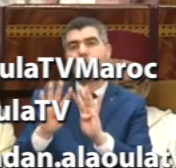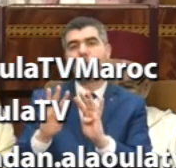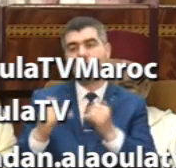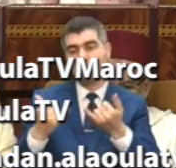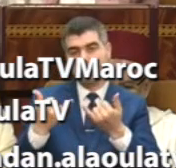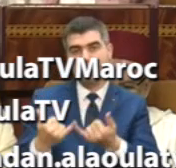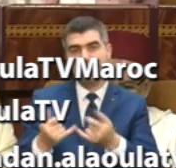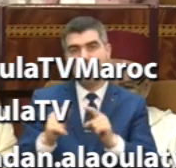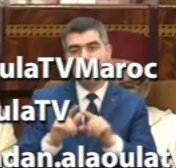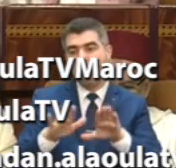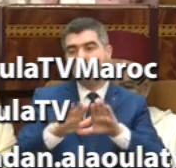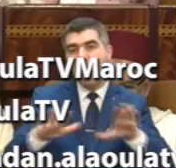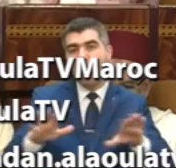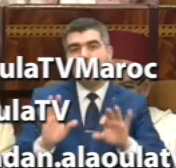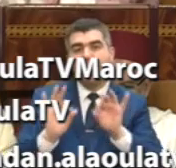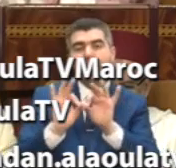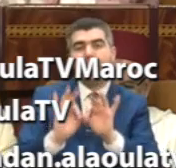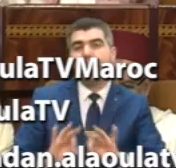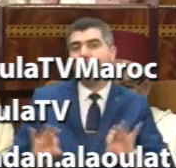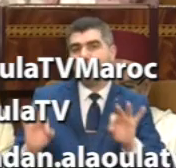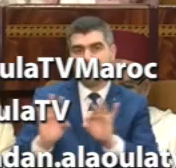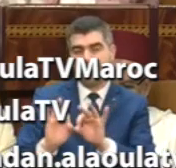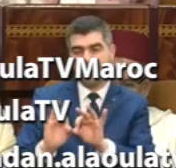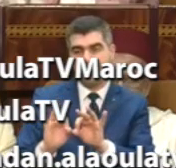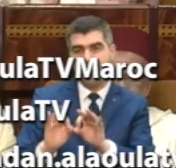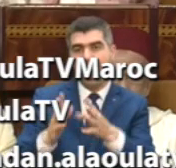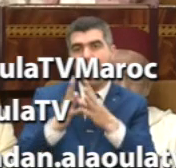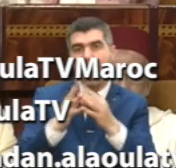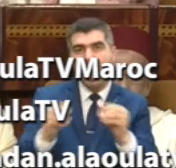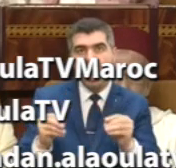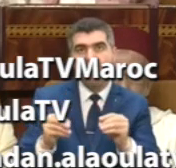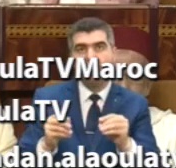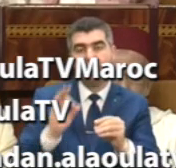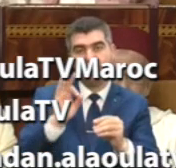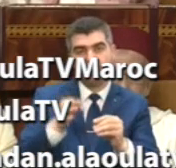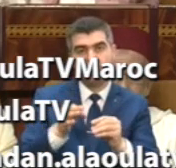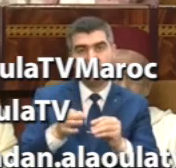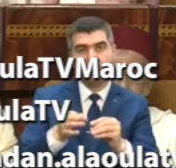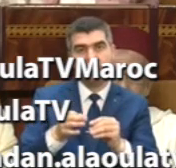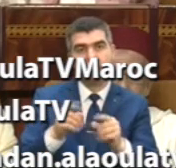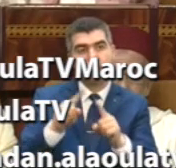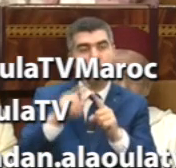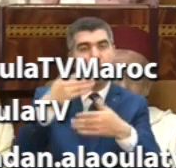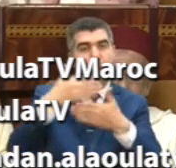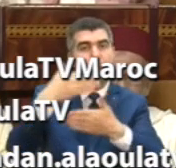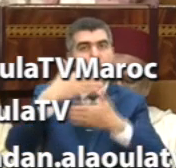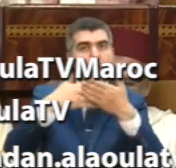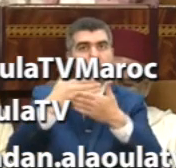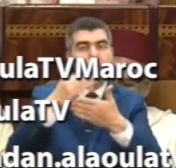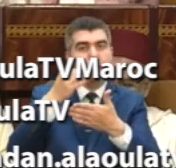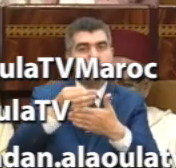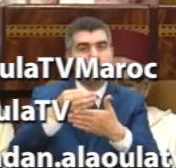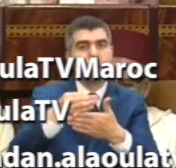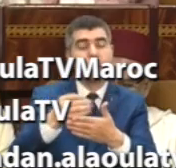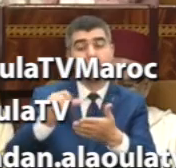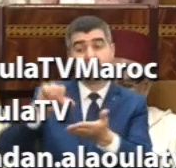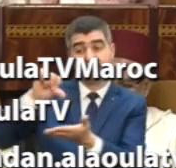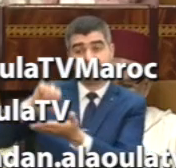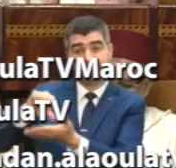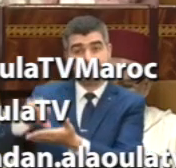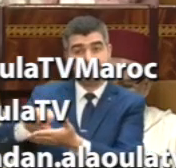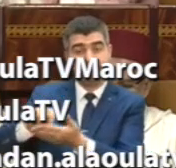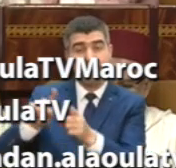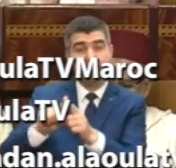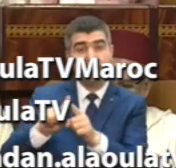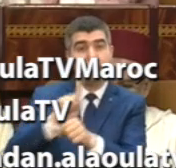كاين بقع خاوية، كاين جيوب ديال أراضي يجب استغلالها. اليوم ما يقع في عين تاوشطات في